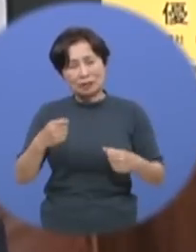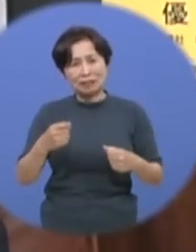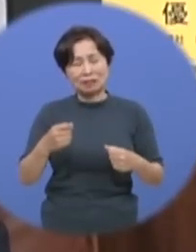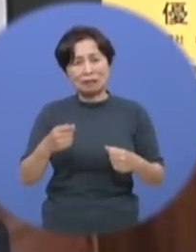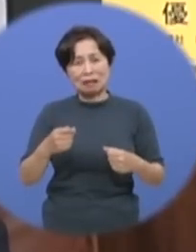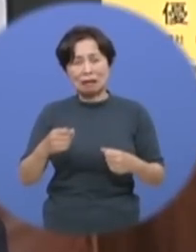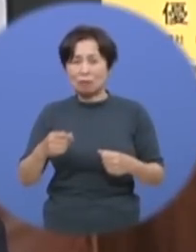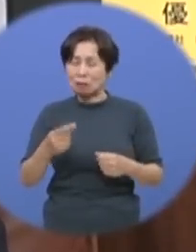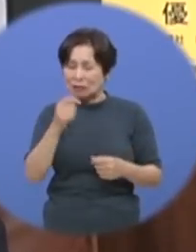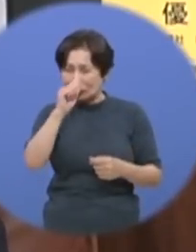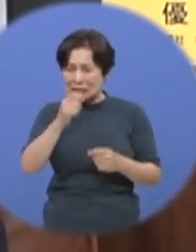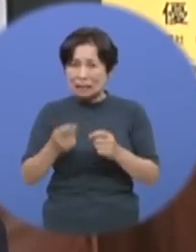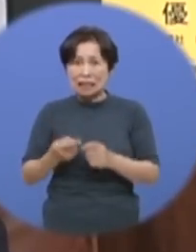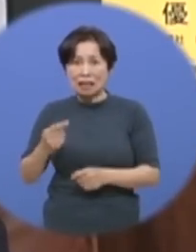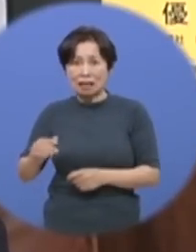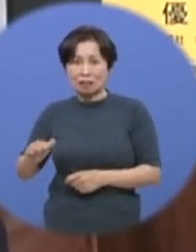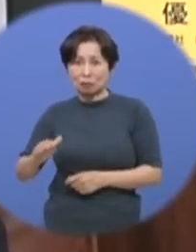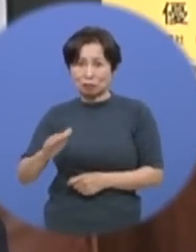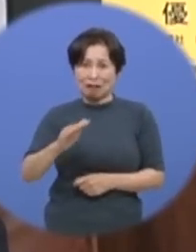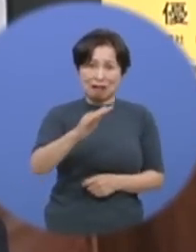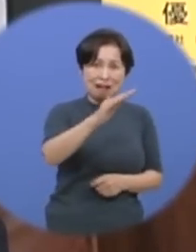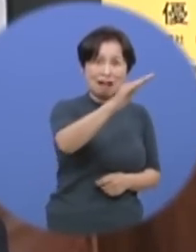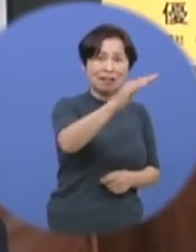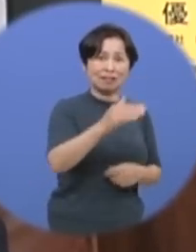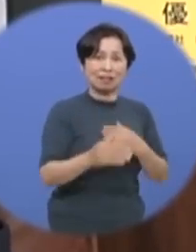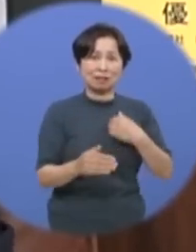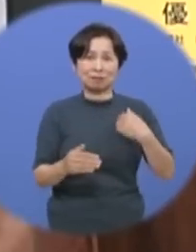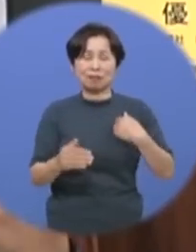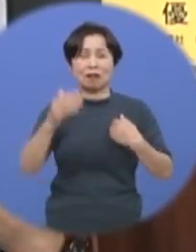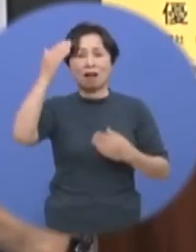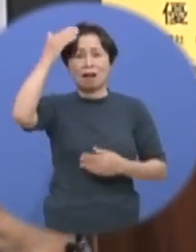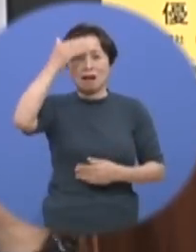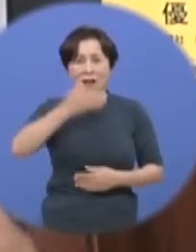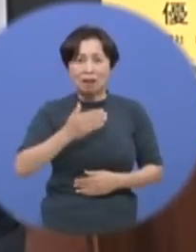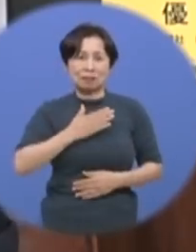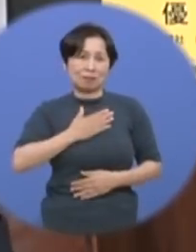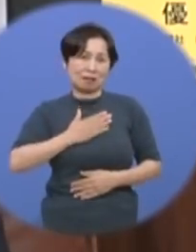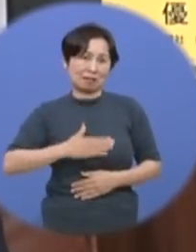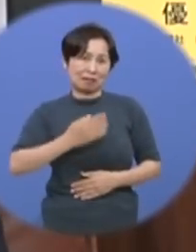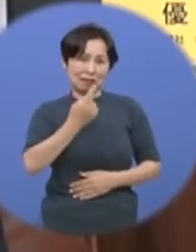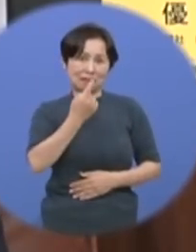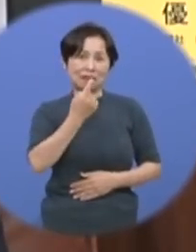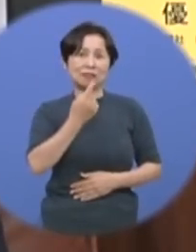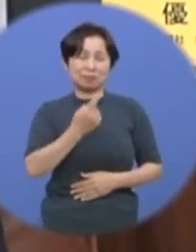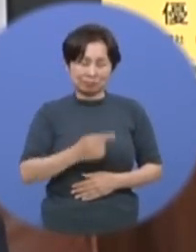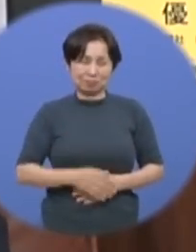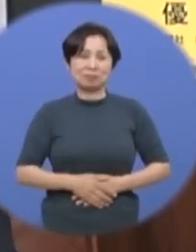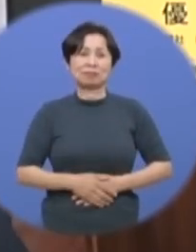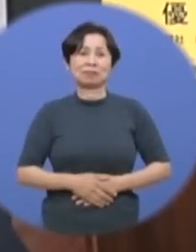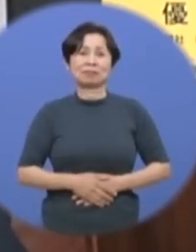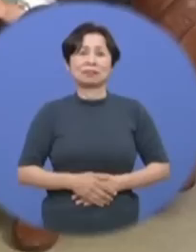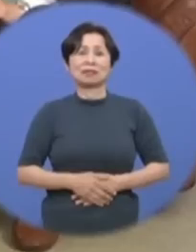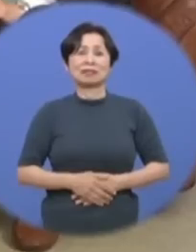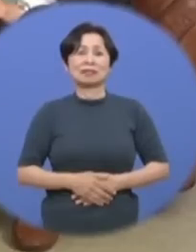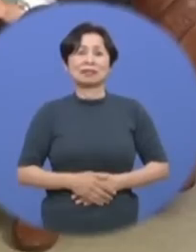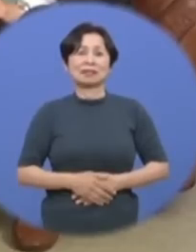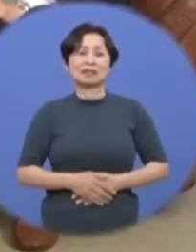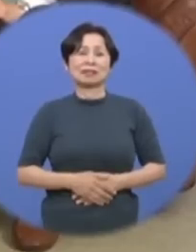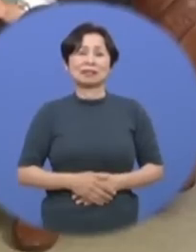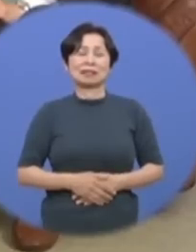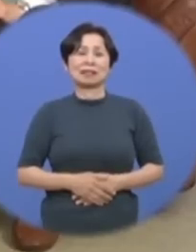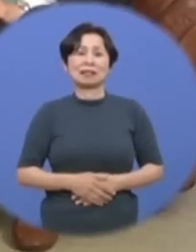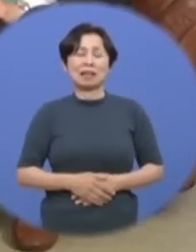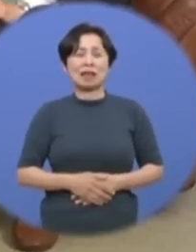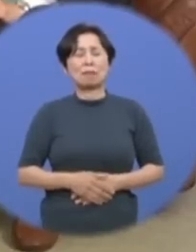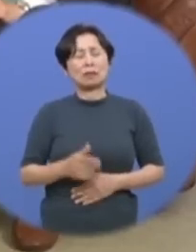かこういうゲームをすると優勝できるならっていうのをこう教えてもらったような感じは来たんですよねそういうんでもう